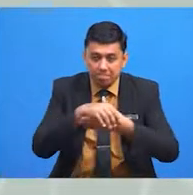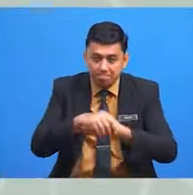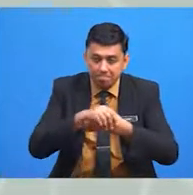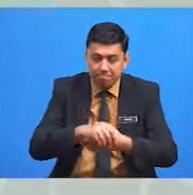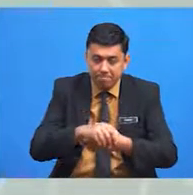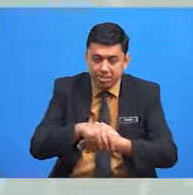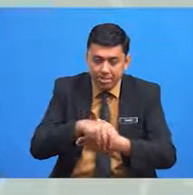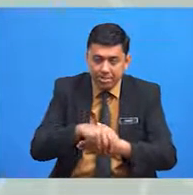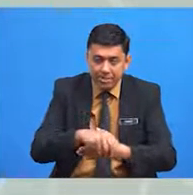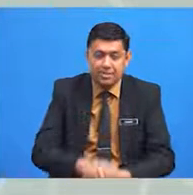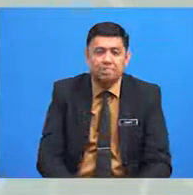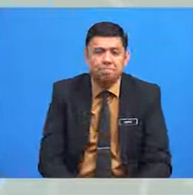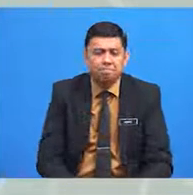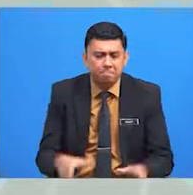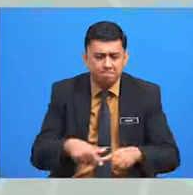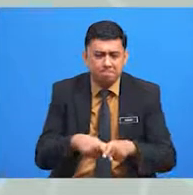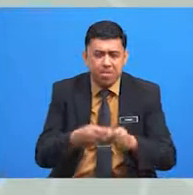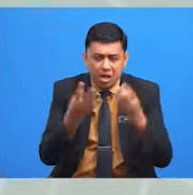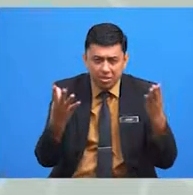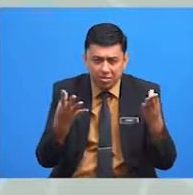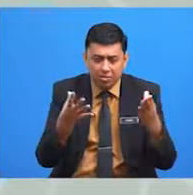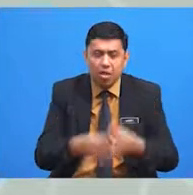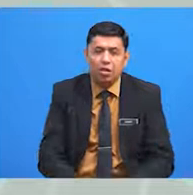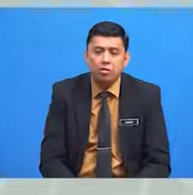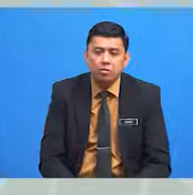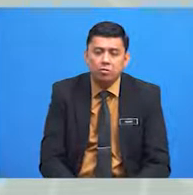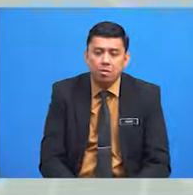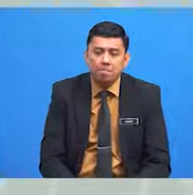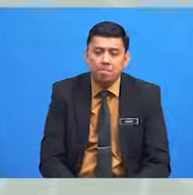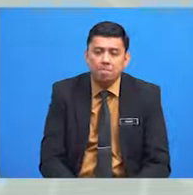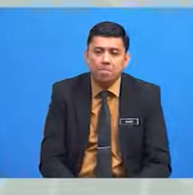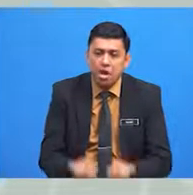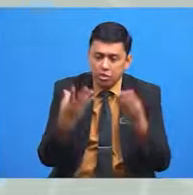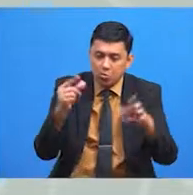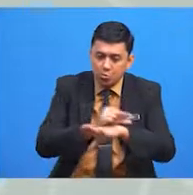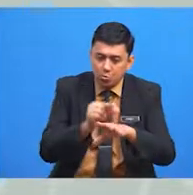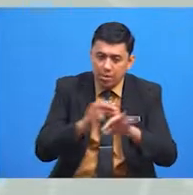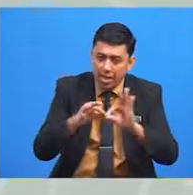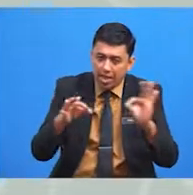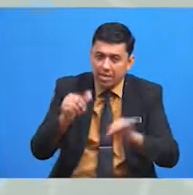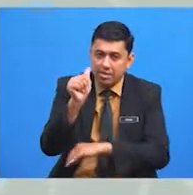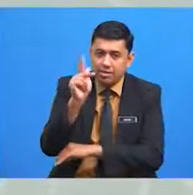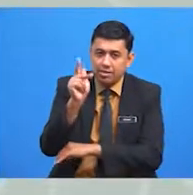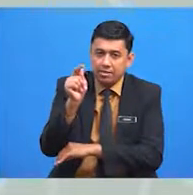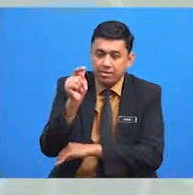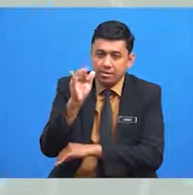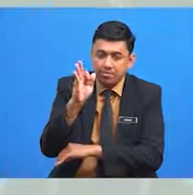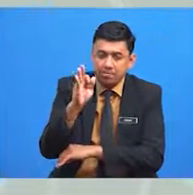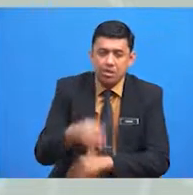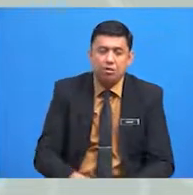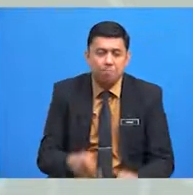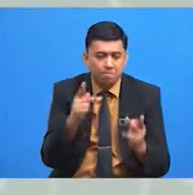lebih pelbagai, penggunaan ayat aktif dan kosa kata moden yang disesuaikan